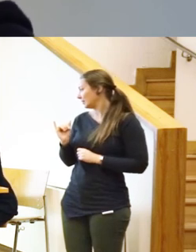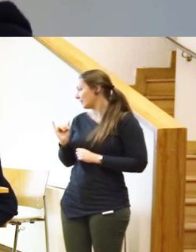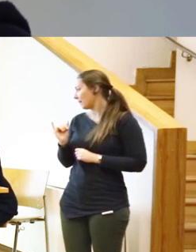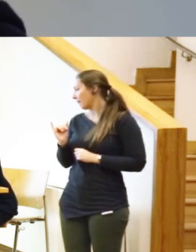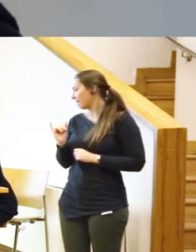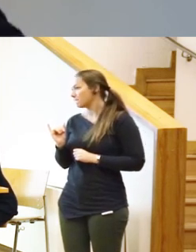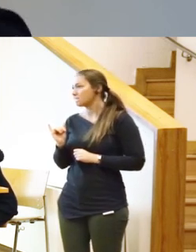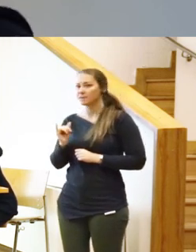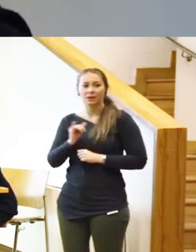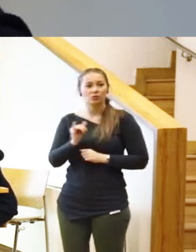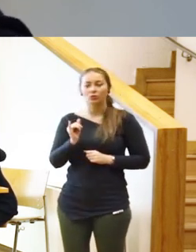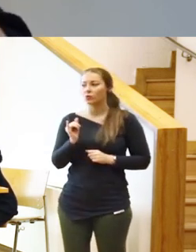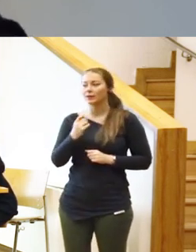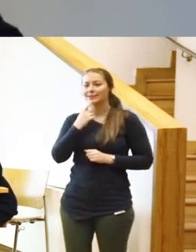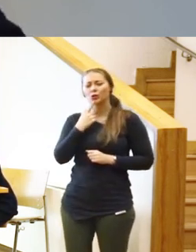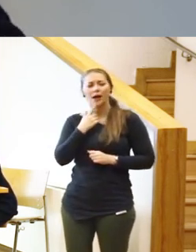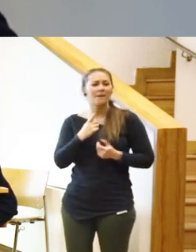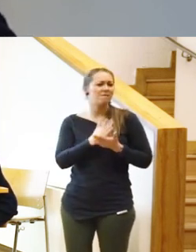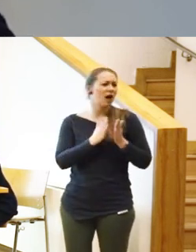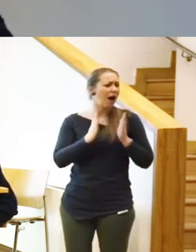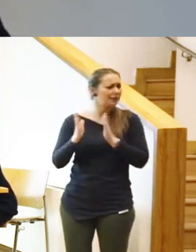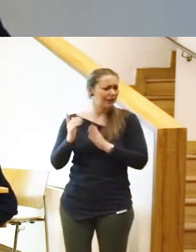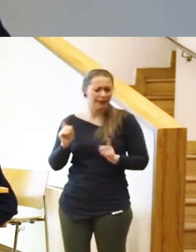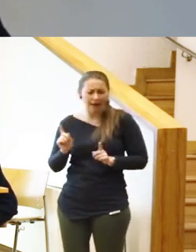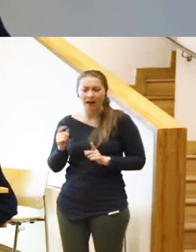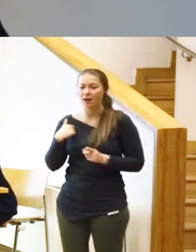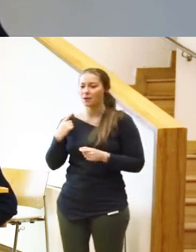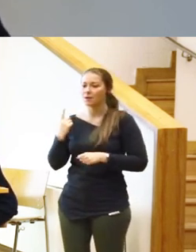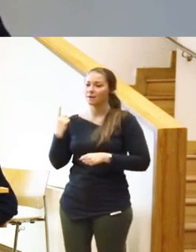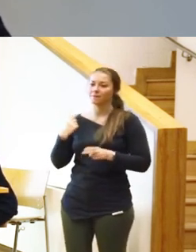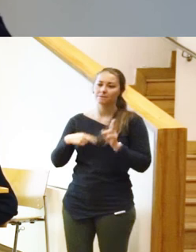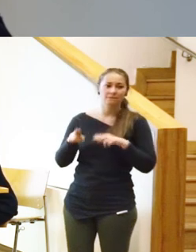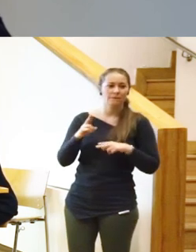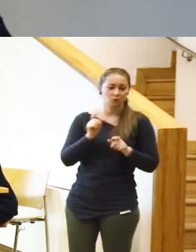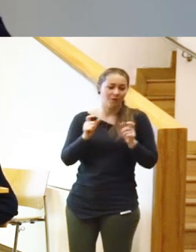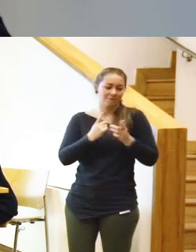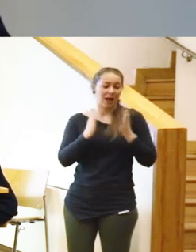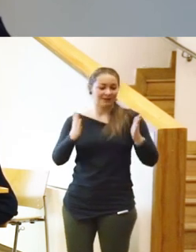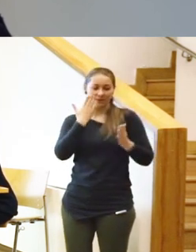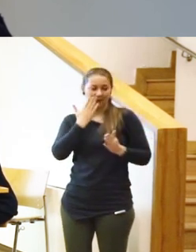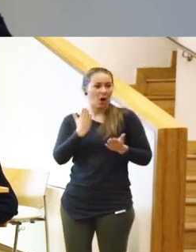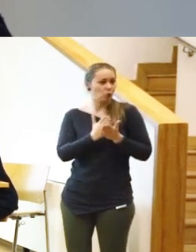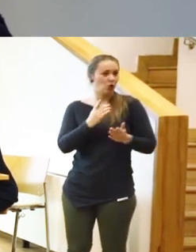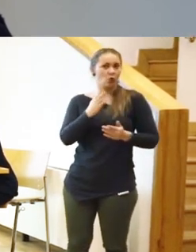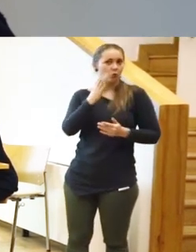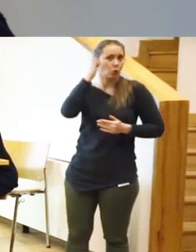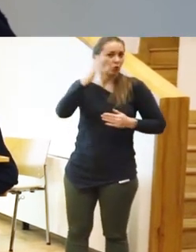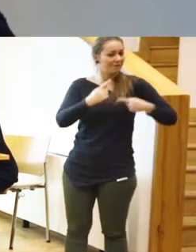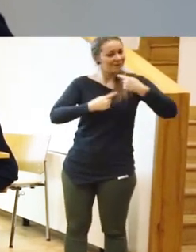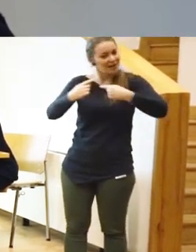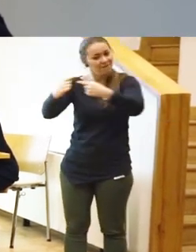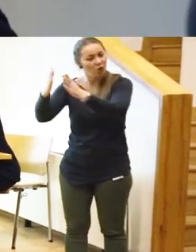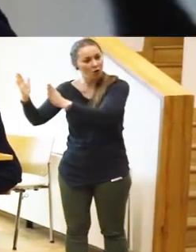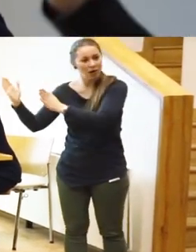neřekla bych jenom jako fázích, protože tam to nabízí nějakou perspektivu vývoje, ale daleko spíš v rámci nějakých jako